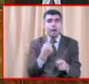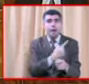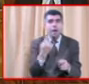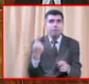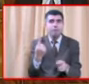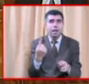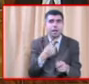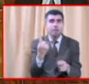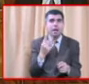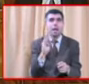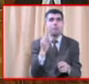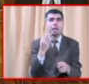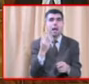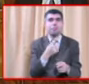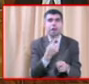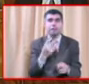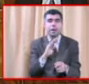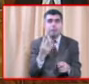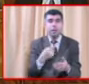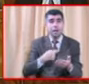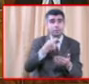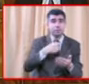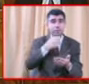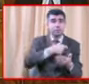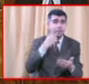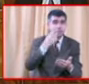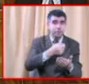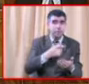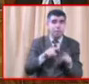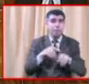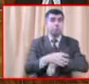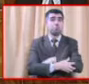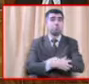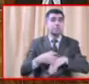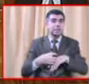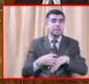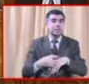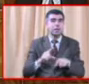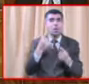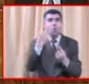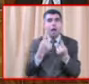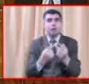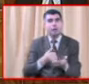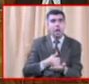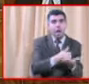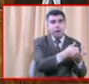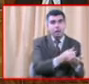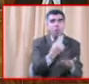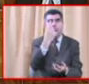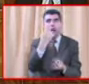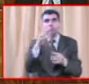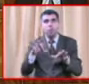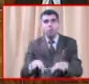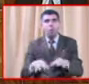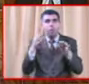من نفس المستوى، تلاميذ فقراء جدا، واحد كيستافد واحد ما كيستافدش، ثانوية في